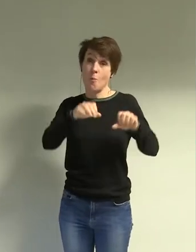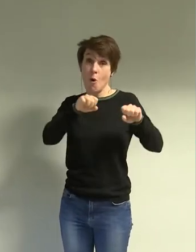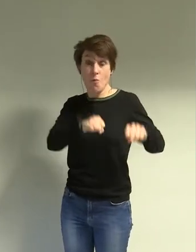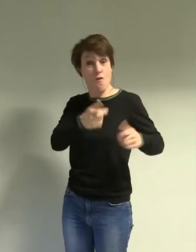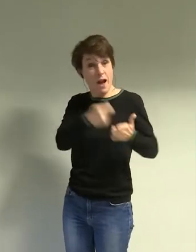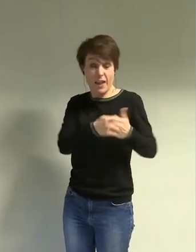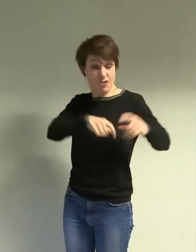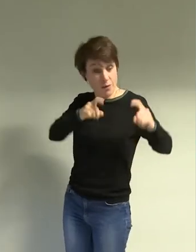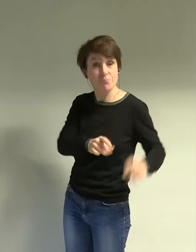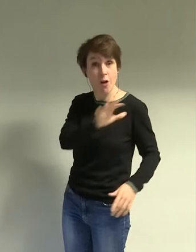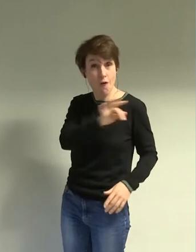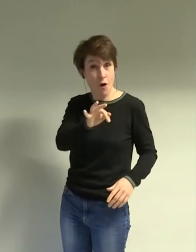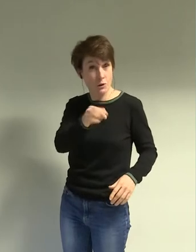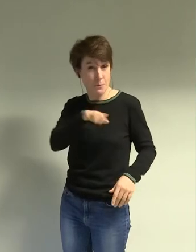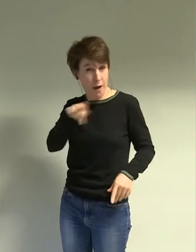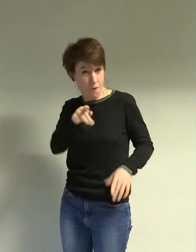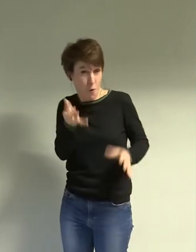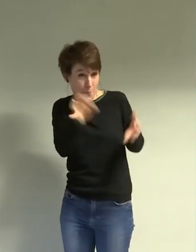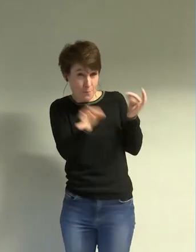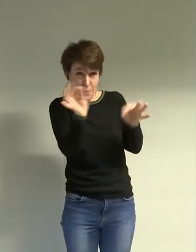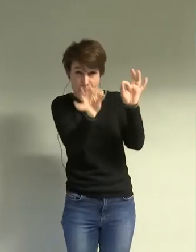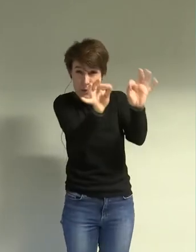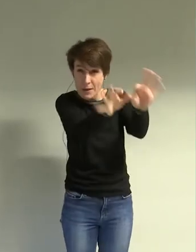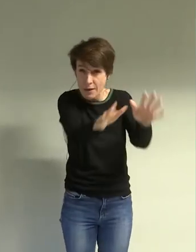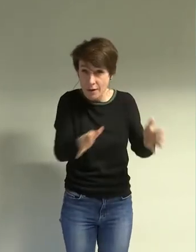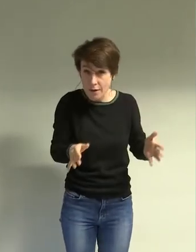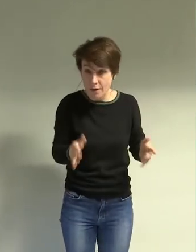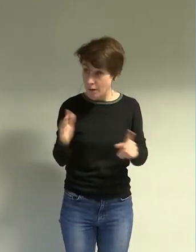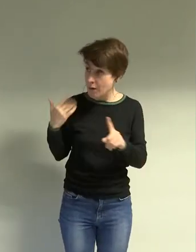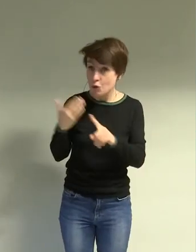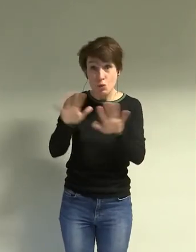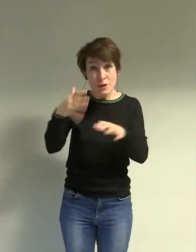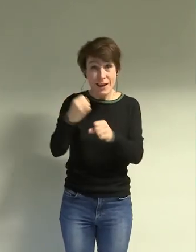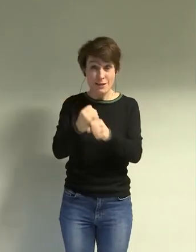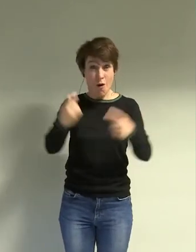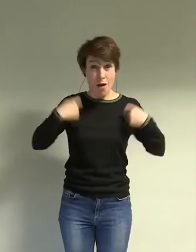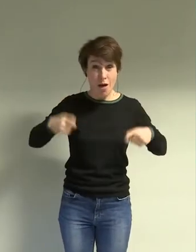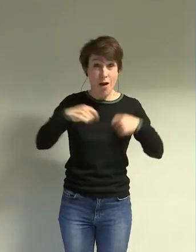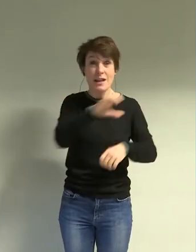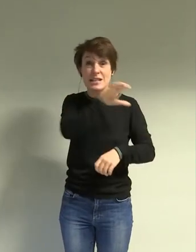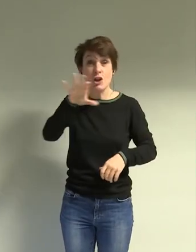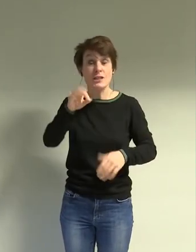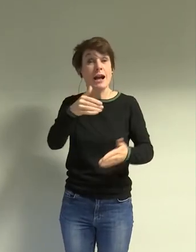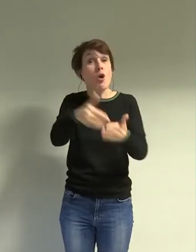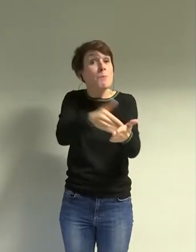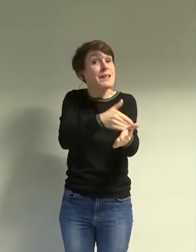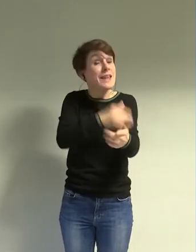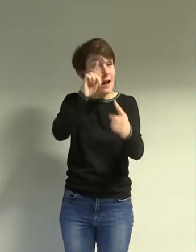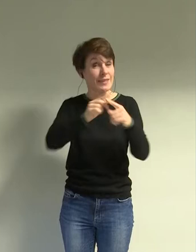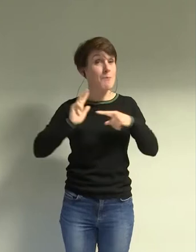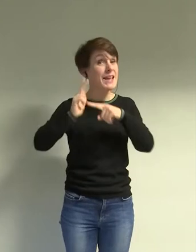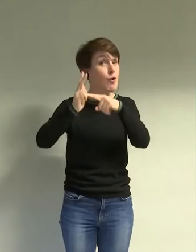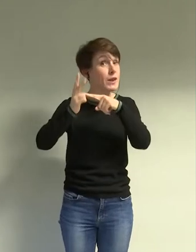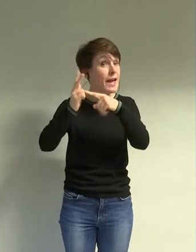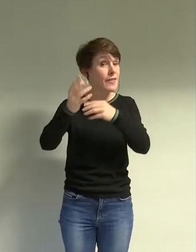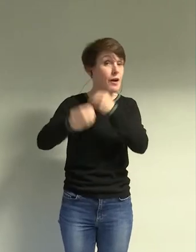mis en oeuvre depuis 15 ans on a dépensé 150 milliards pour les éoliennes et les panneaux solaires alors qu'à